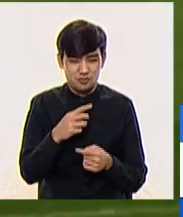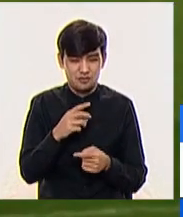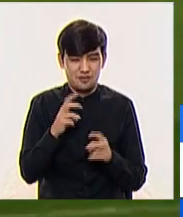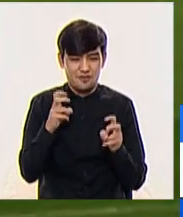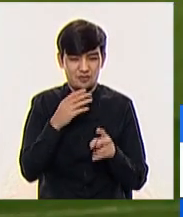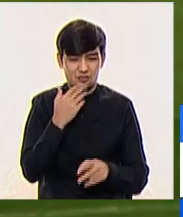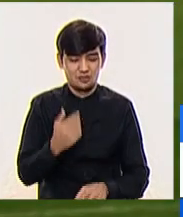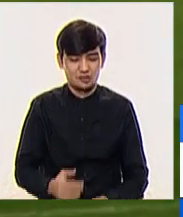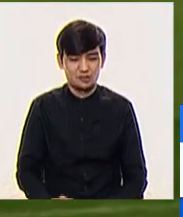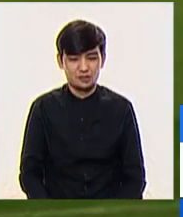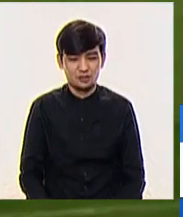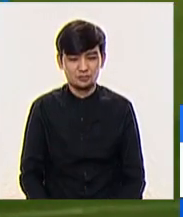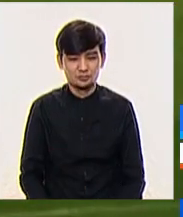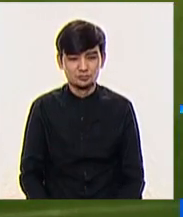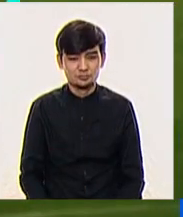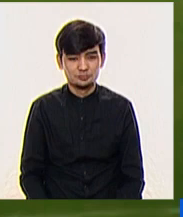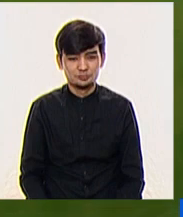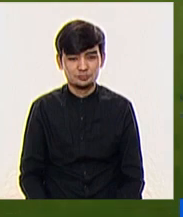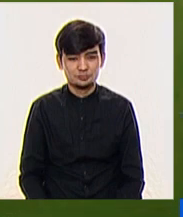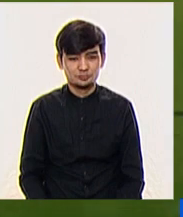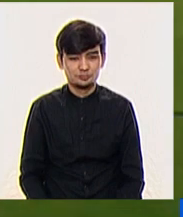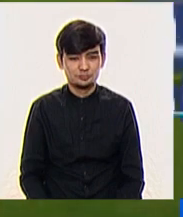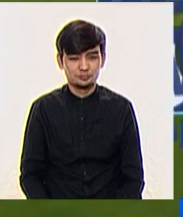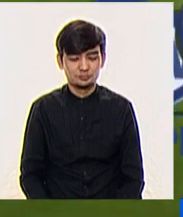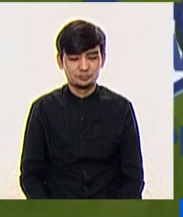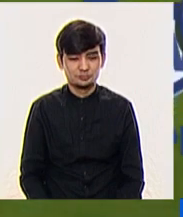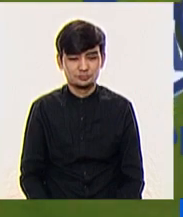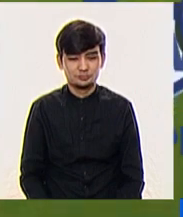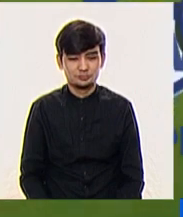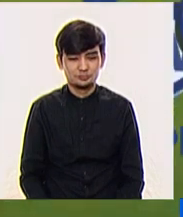называют. Жанна Тайтенова, Сергей Шуйский, Информбюро, Алматы.